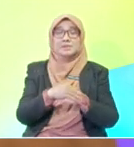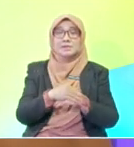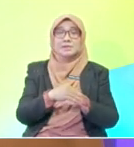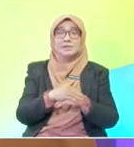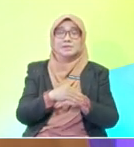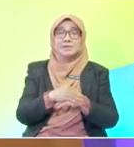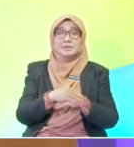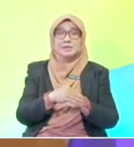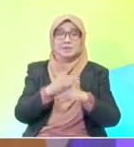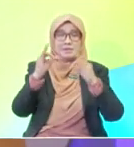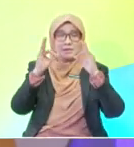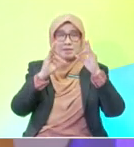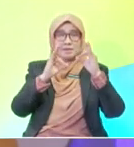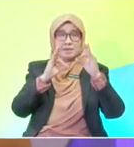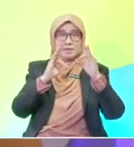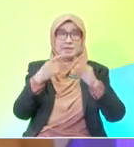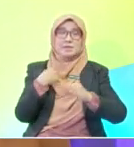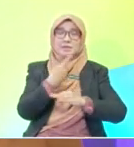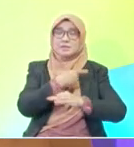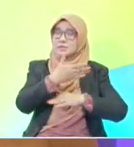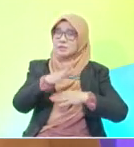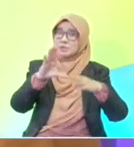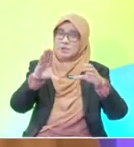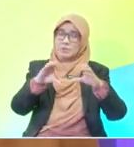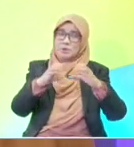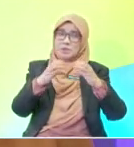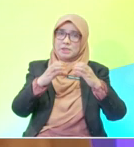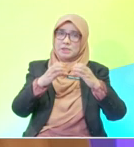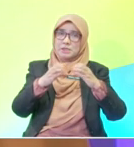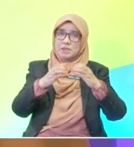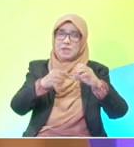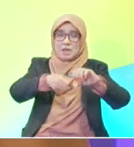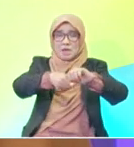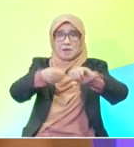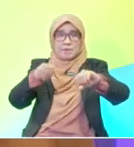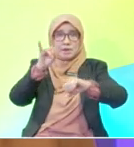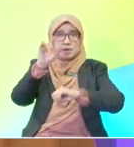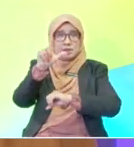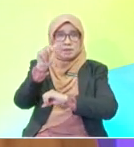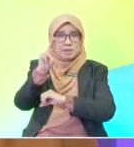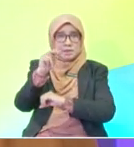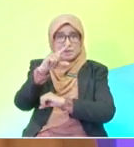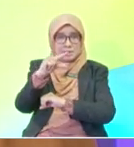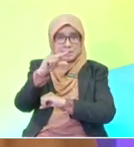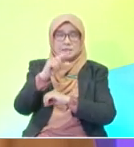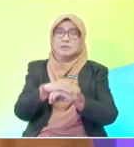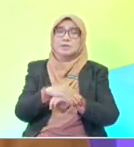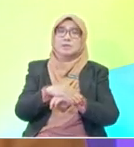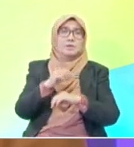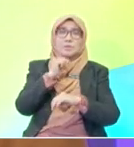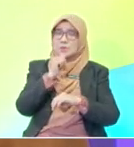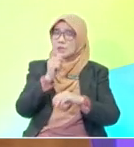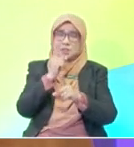kan cikgu nak tanya. Kita dah buat parang hilang ni, tapi bukan parang yang sebenar. Jadi kalau